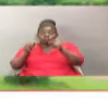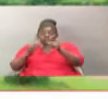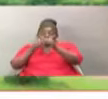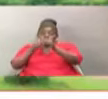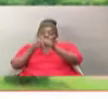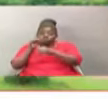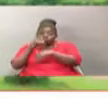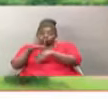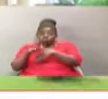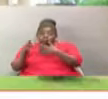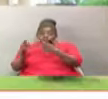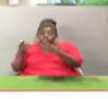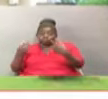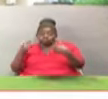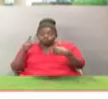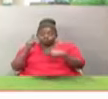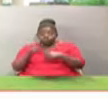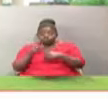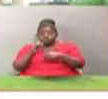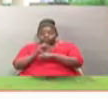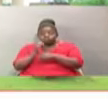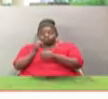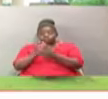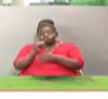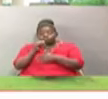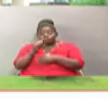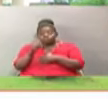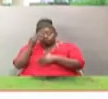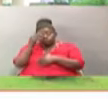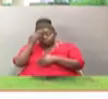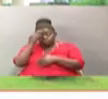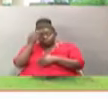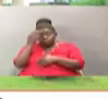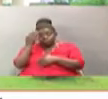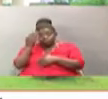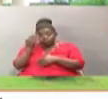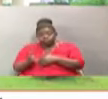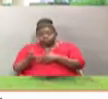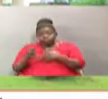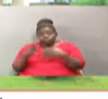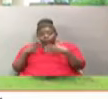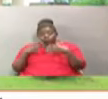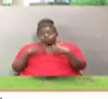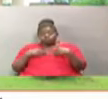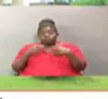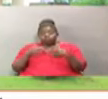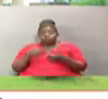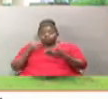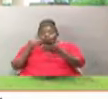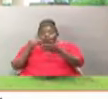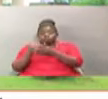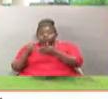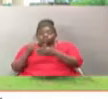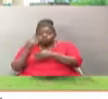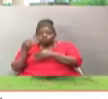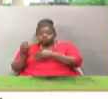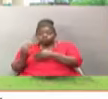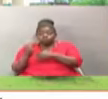obwe itwe twija kukora inshaba n'abasiraamu mwena kuhurikiriza n'okuyamba abo